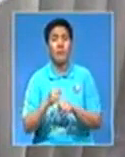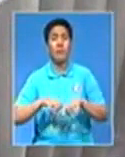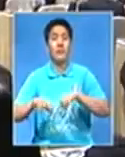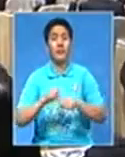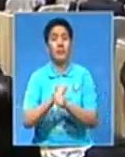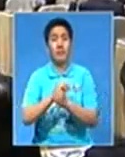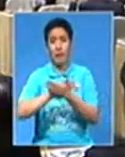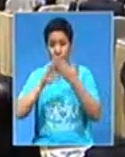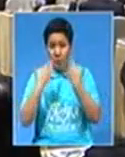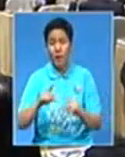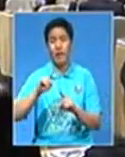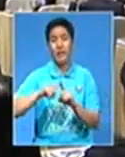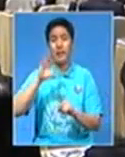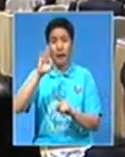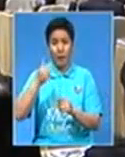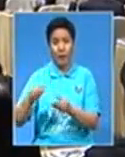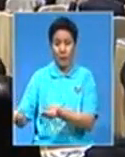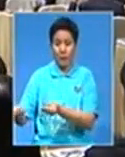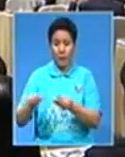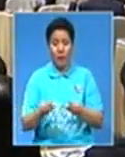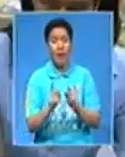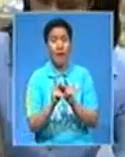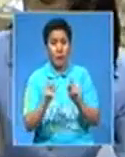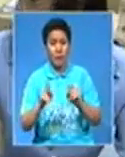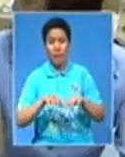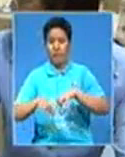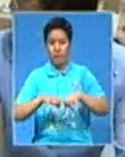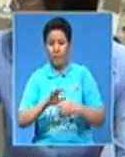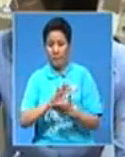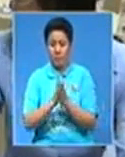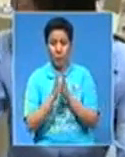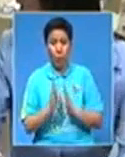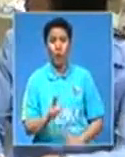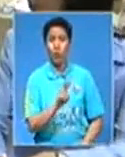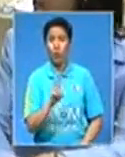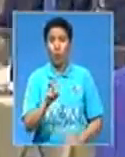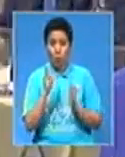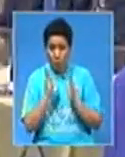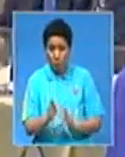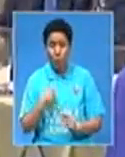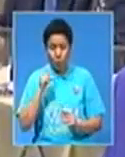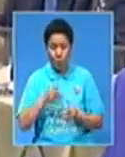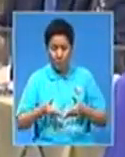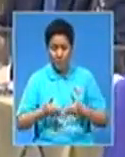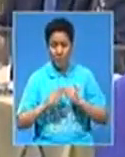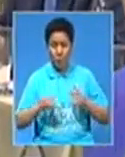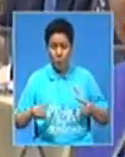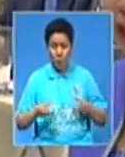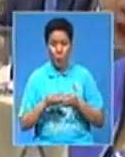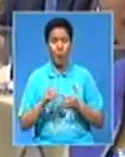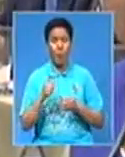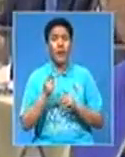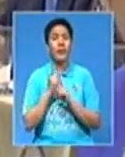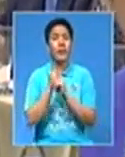แล้วเสร็จภายในเดือนกันยายนนี้แล้วก็ส่งต่อให้คณะกรรมการขับเคลื่อนการปฏิรูป200คนที่เราจะต้องจัดตั้งขึ้นใหม่ตามรัฐธร